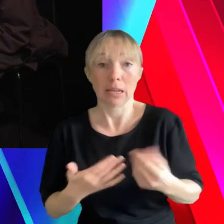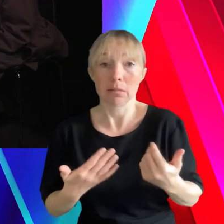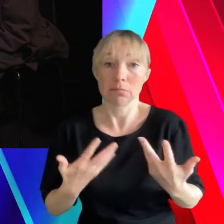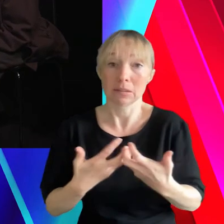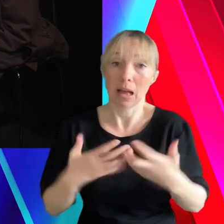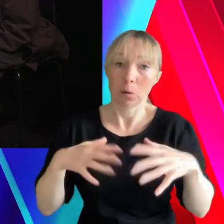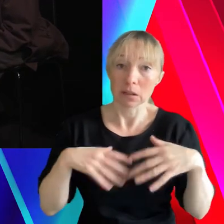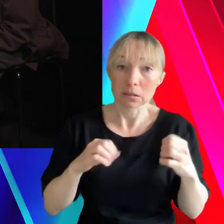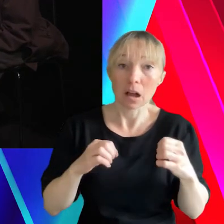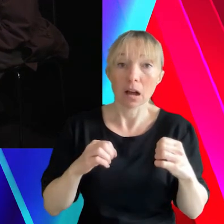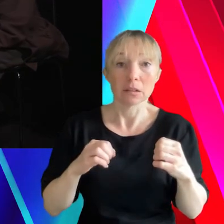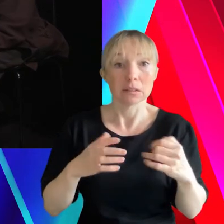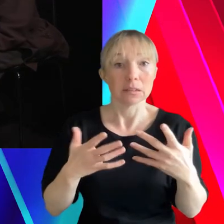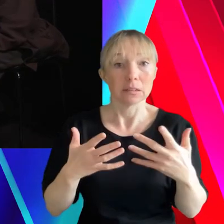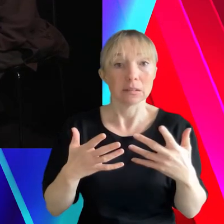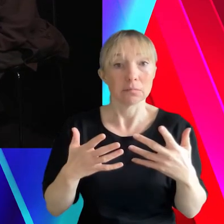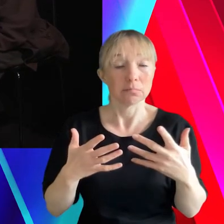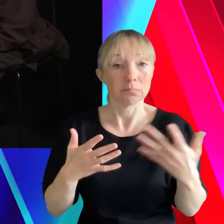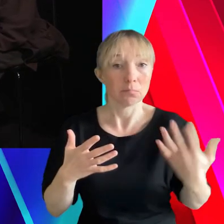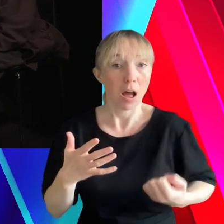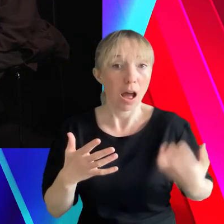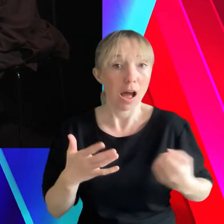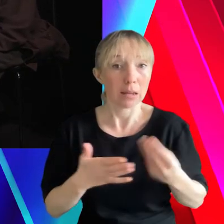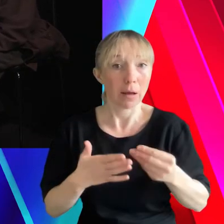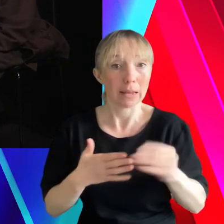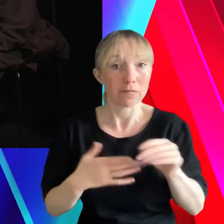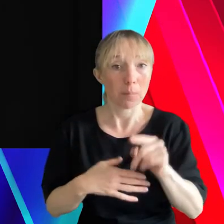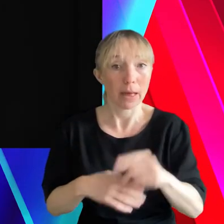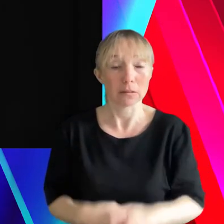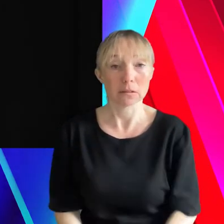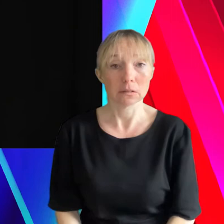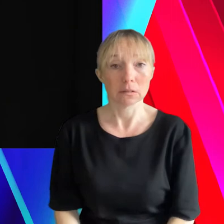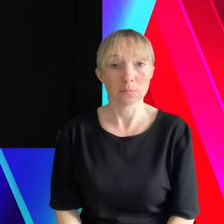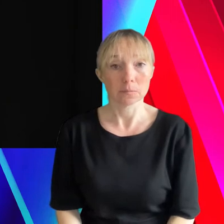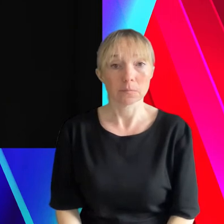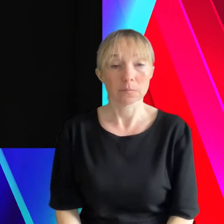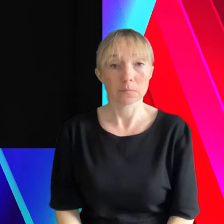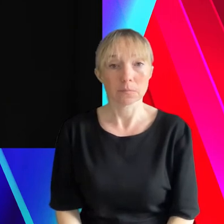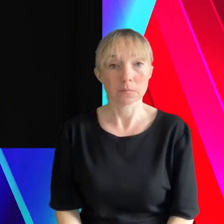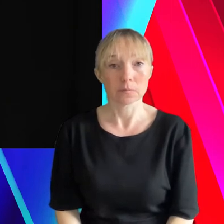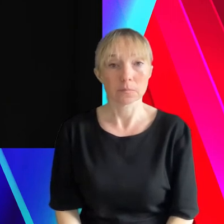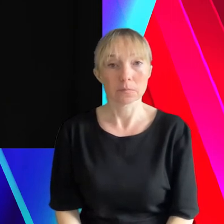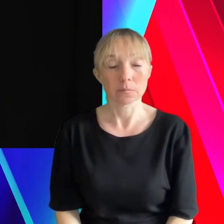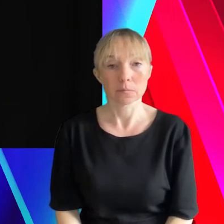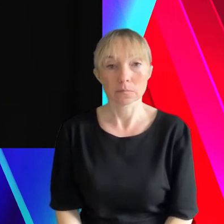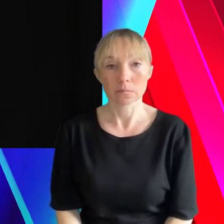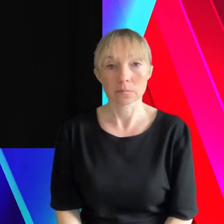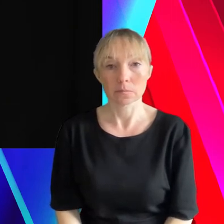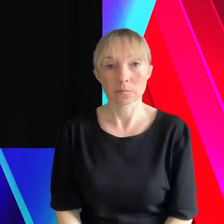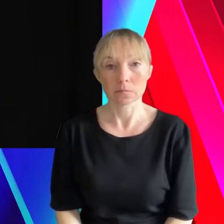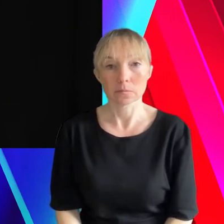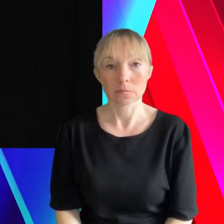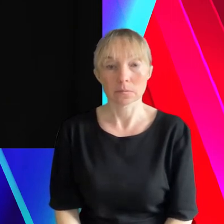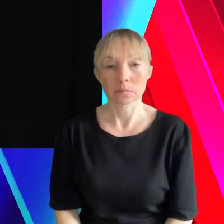started actually living out of it. نمایشنامه‌هایی که برای رادیو نوشتم اپیزودیک بود. مثلا در یه هفته پنج قسمتش